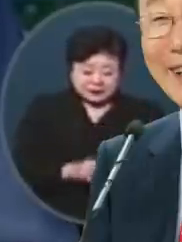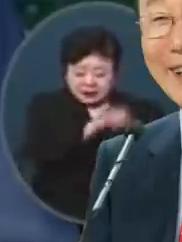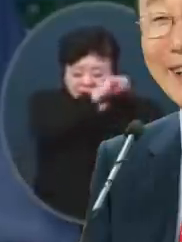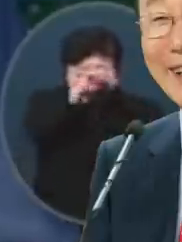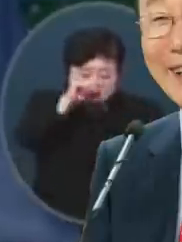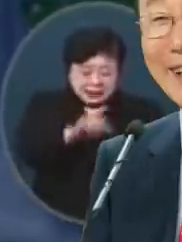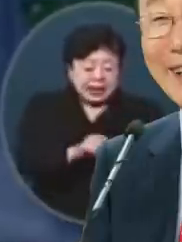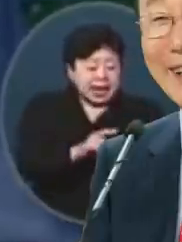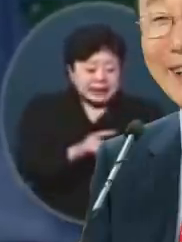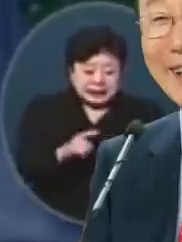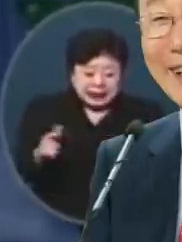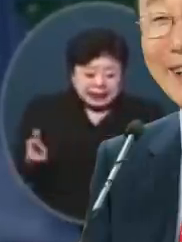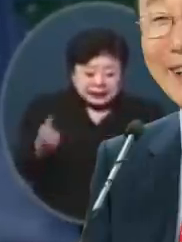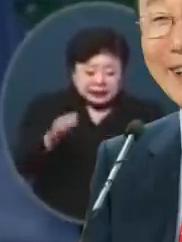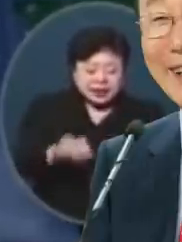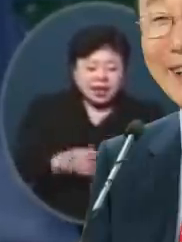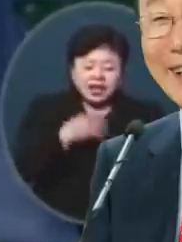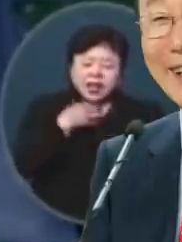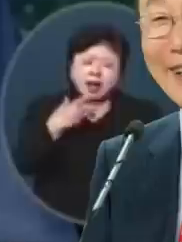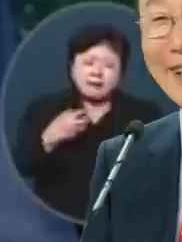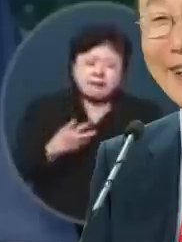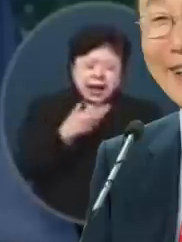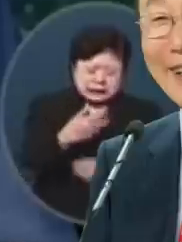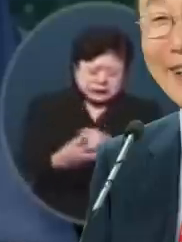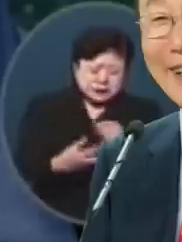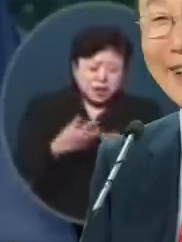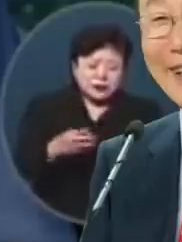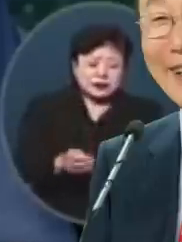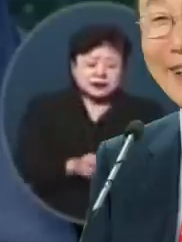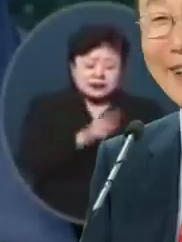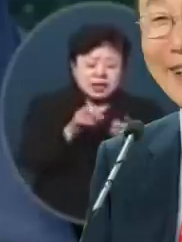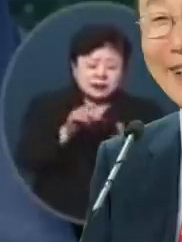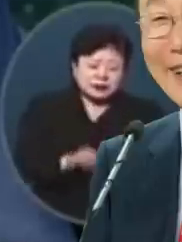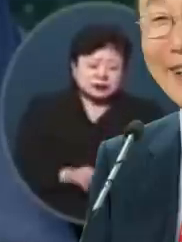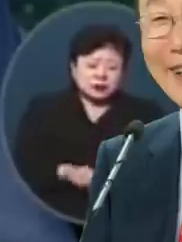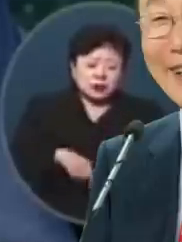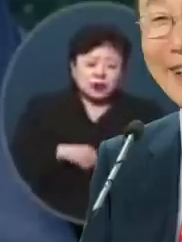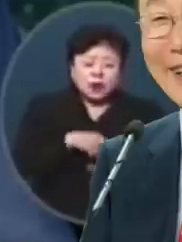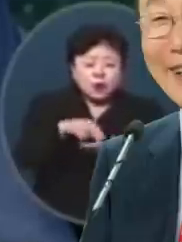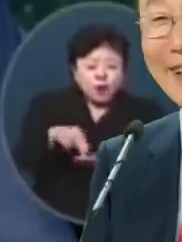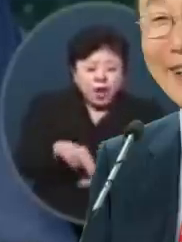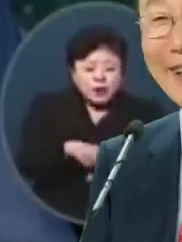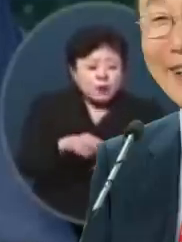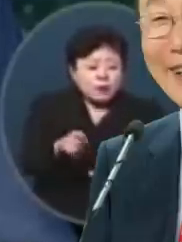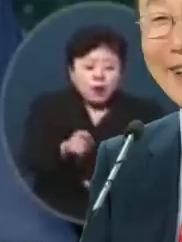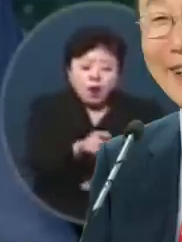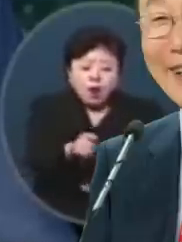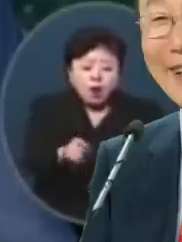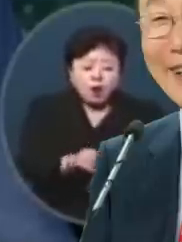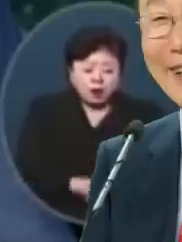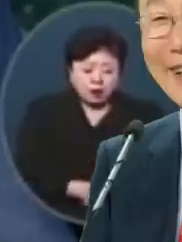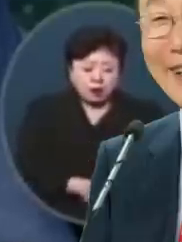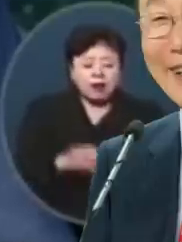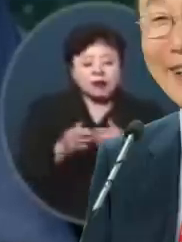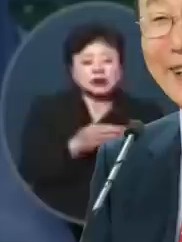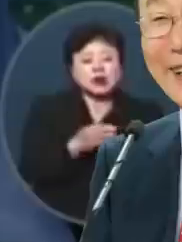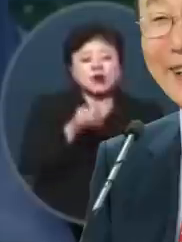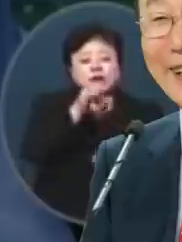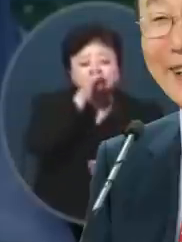인생은 아니겠지만 80년을 살면서 외로움이 무엇인 것을